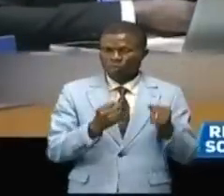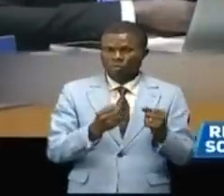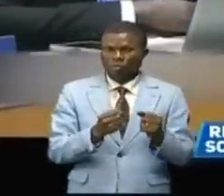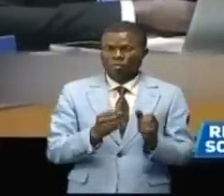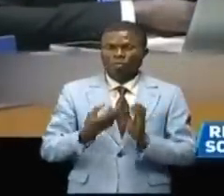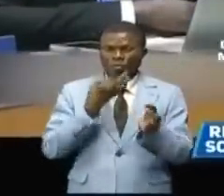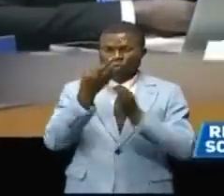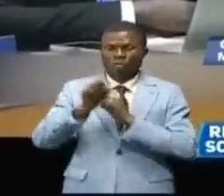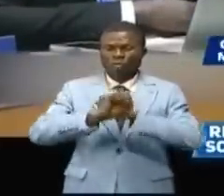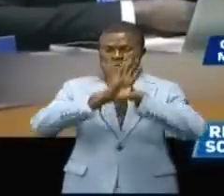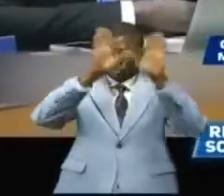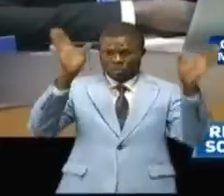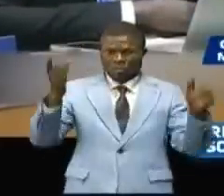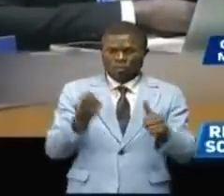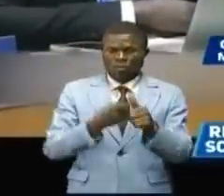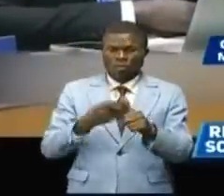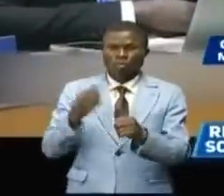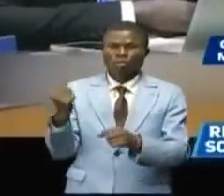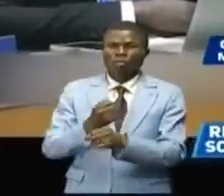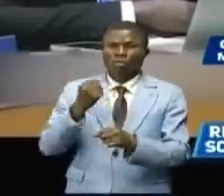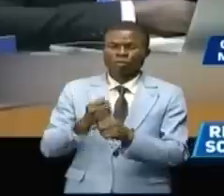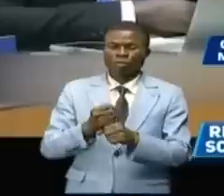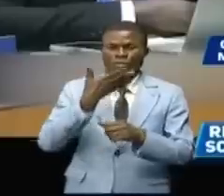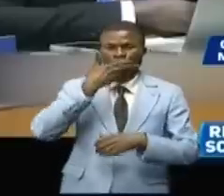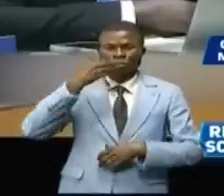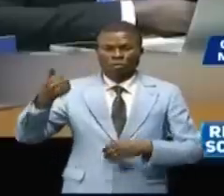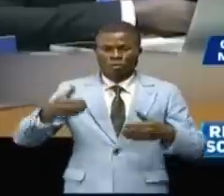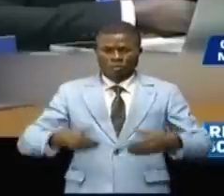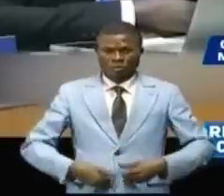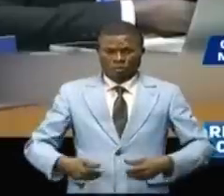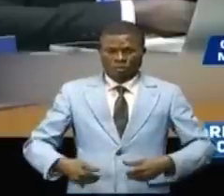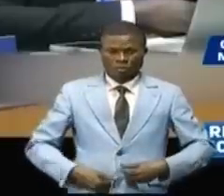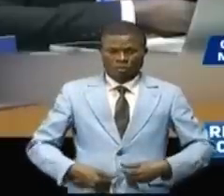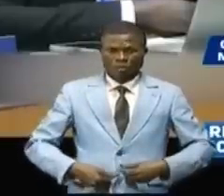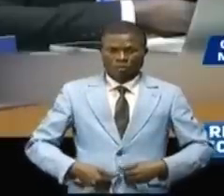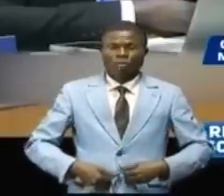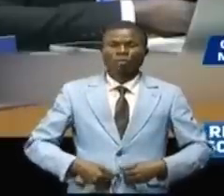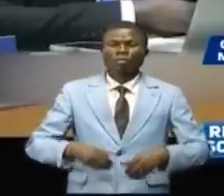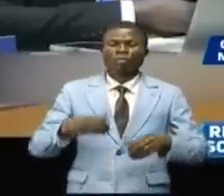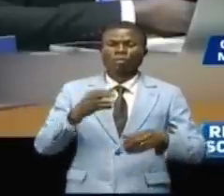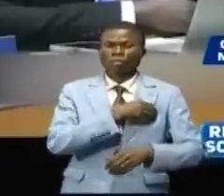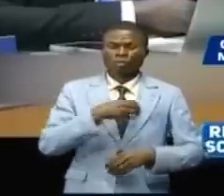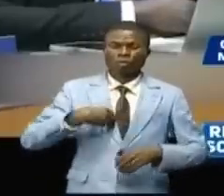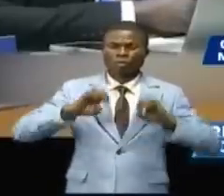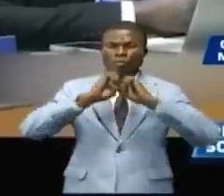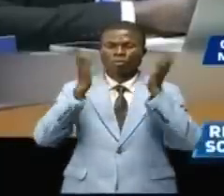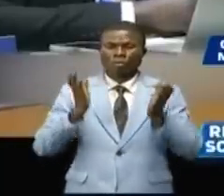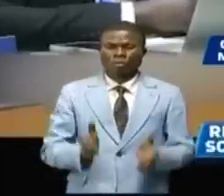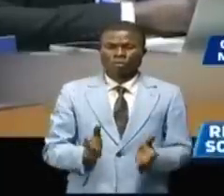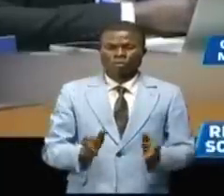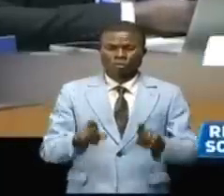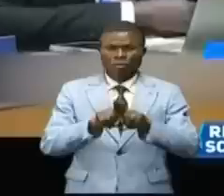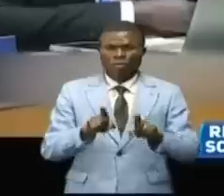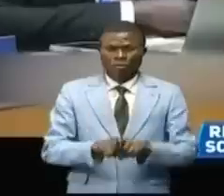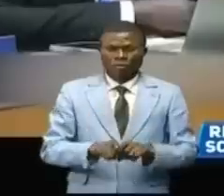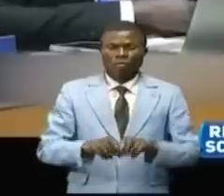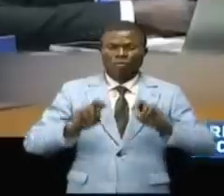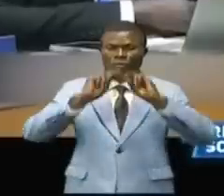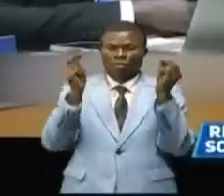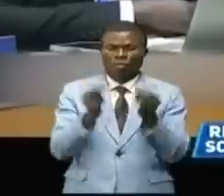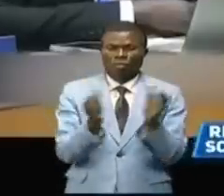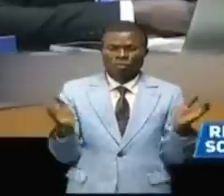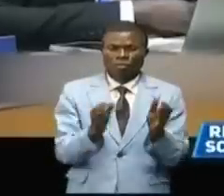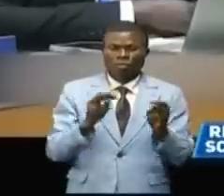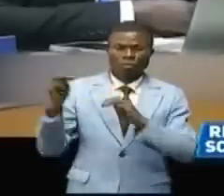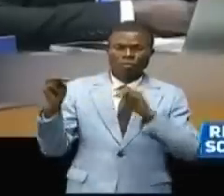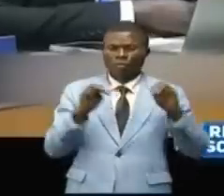lumière particulièrement les œuvres brevetables des jeunes start-up, des femmes entrepreneurs et même des petites et moyennes